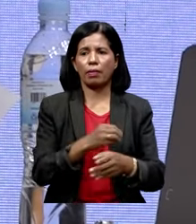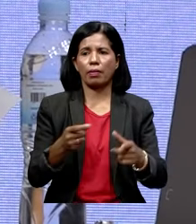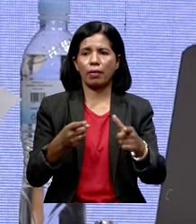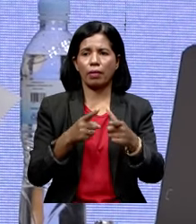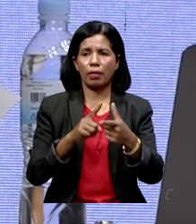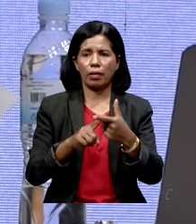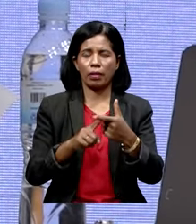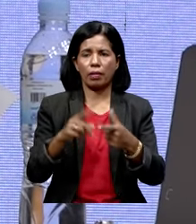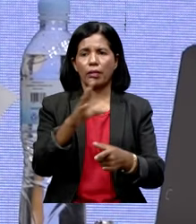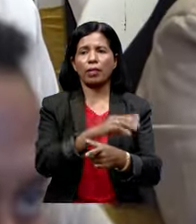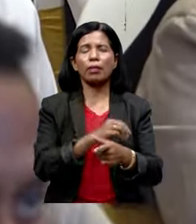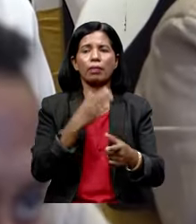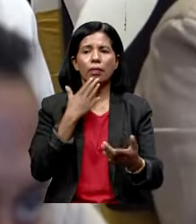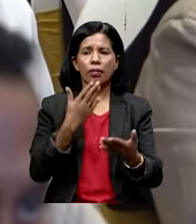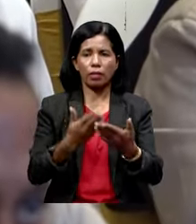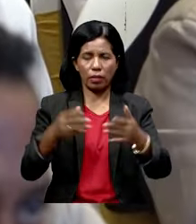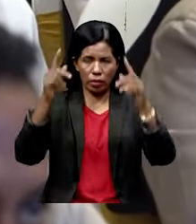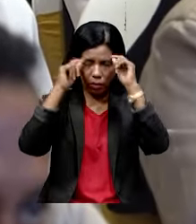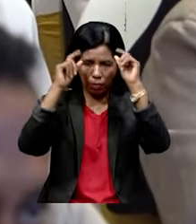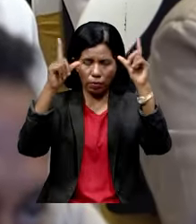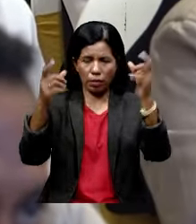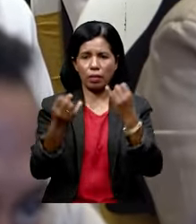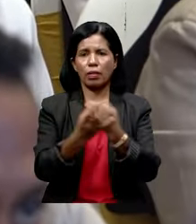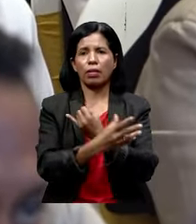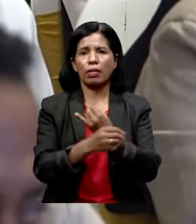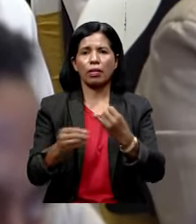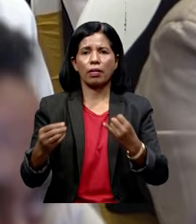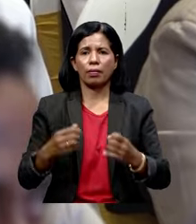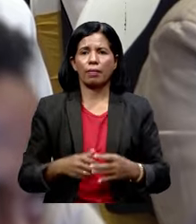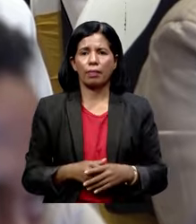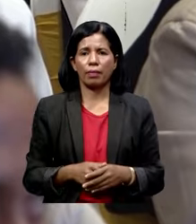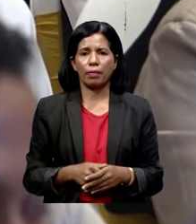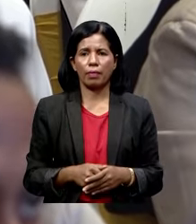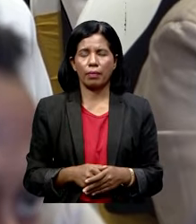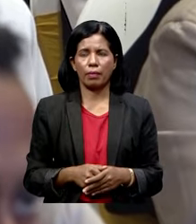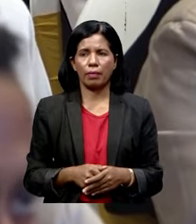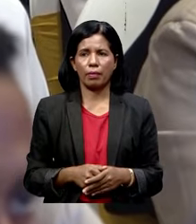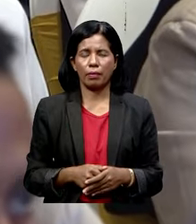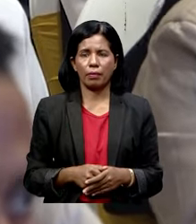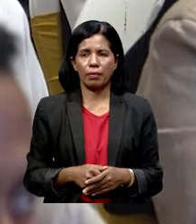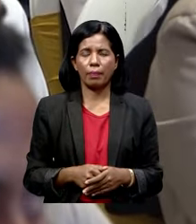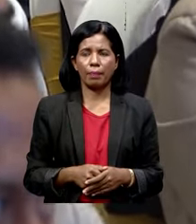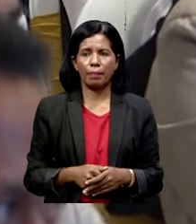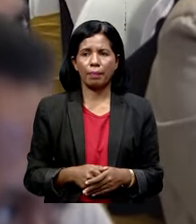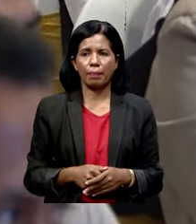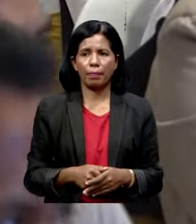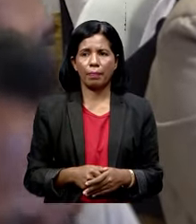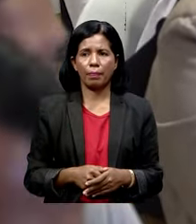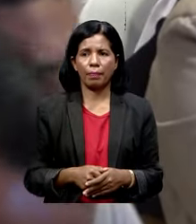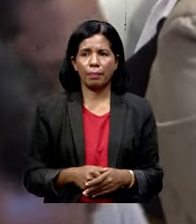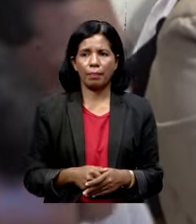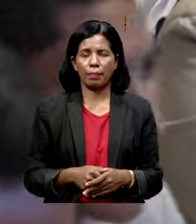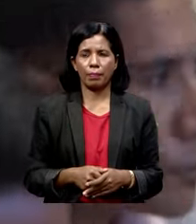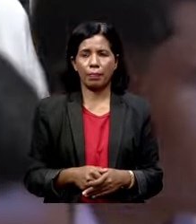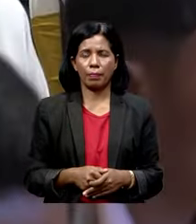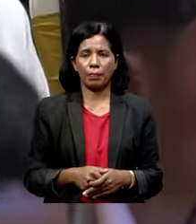membangun identitas Timor-Leste pada saat dibunuhi dan ditindas oleh tetangganya yang